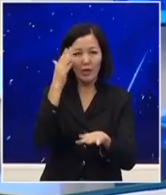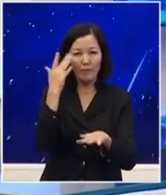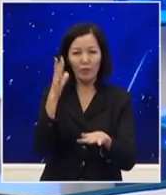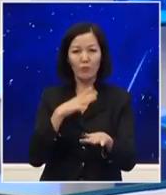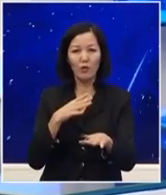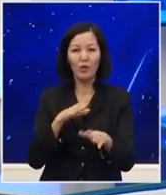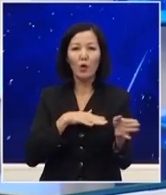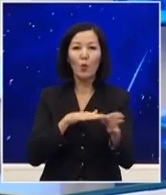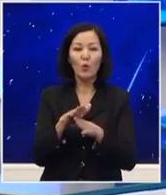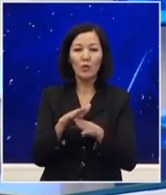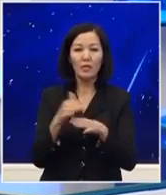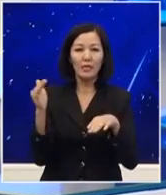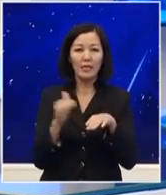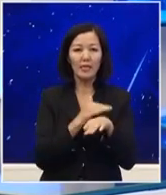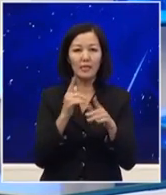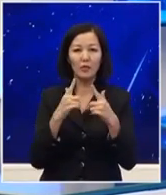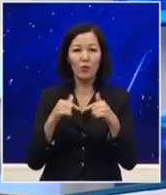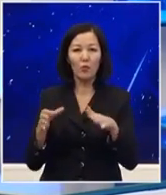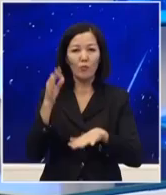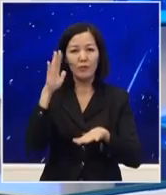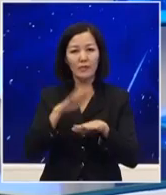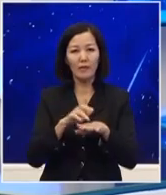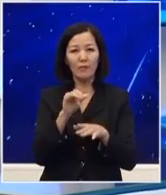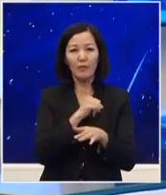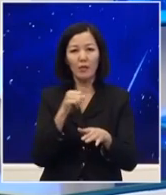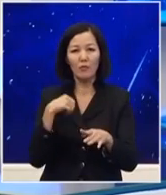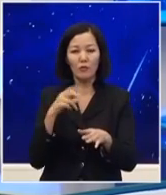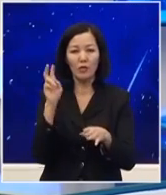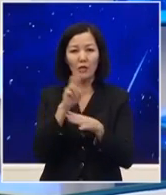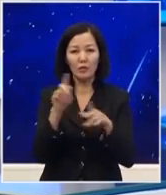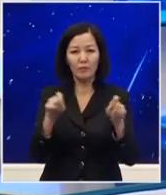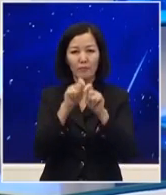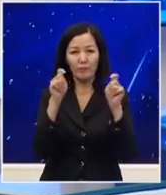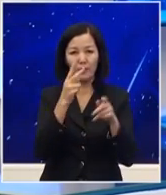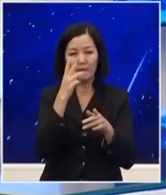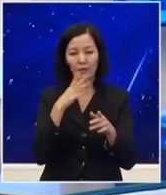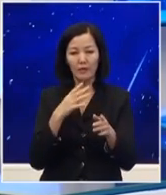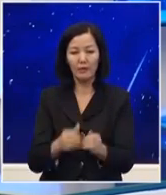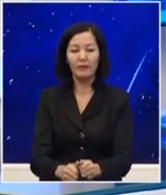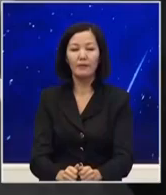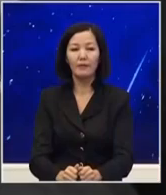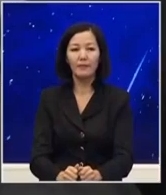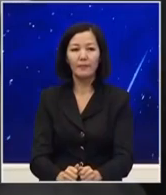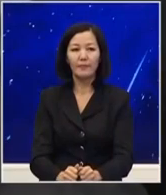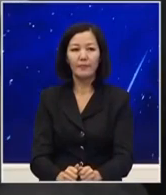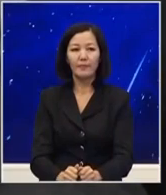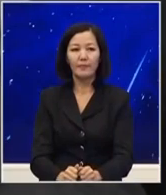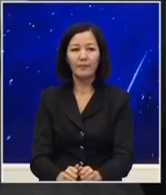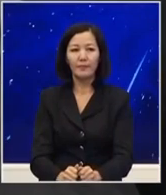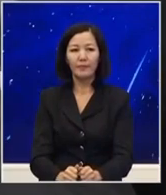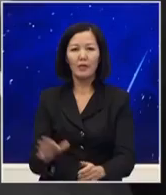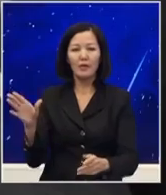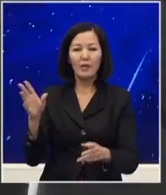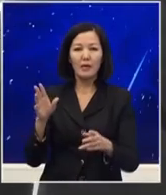еді. Орындалды. Игі іске ұйытқы облыс әкімі Амандық Баталов өзі барып ашып берді. Бәр мәселе көпір